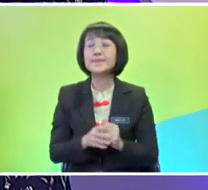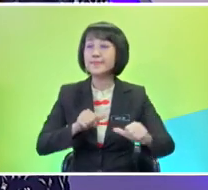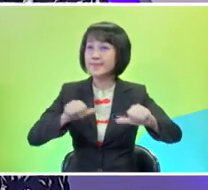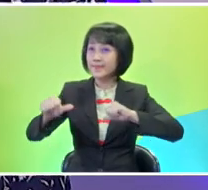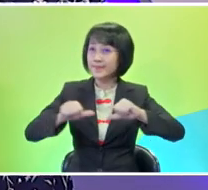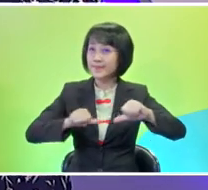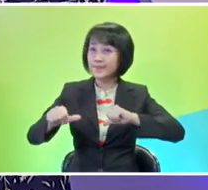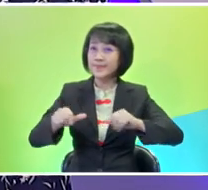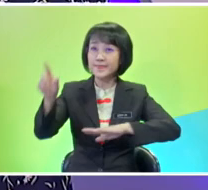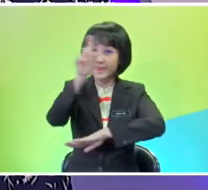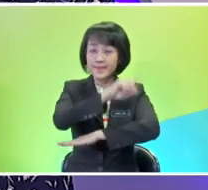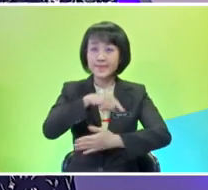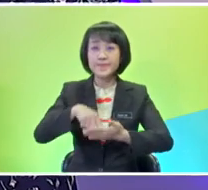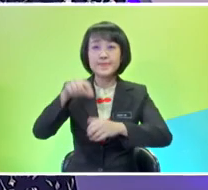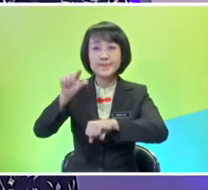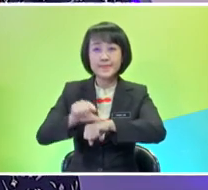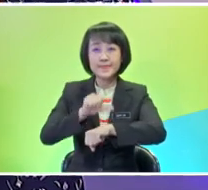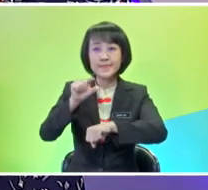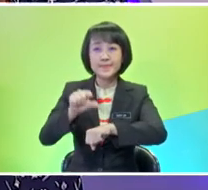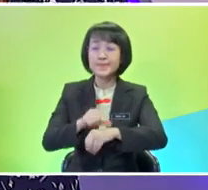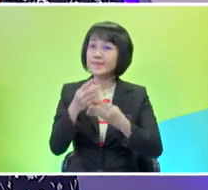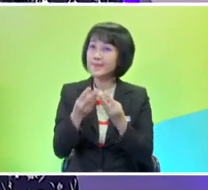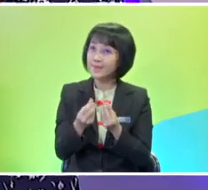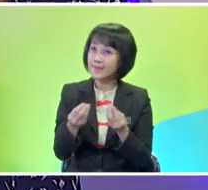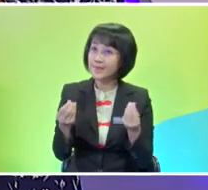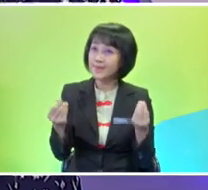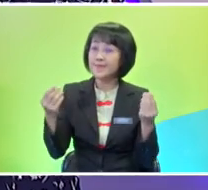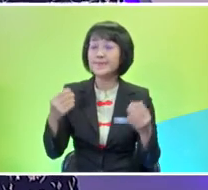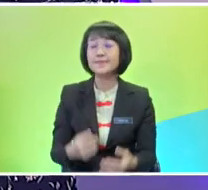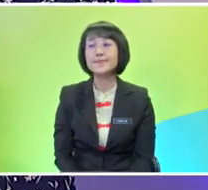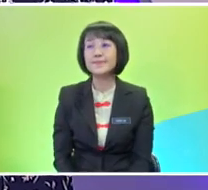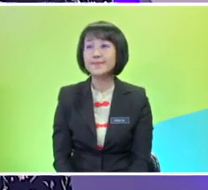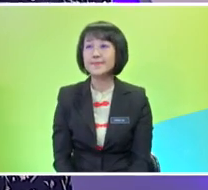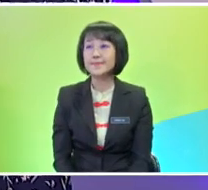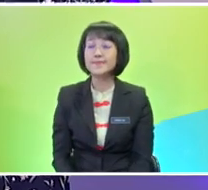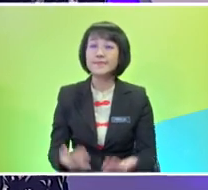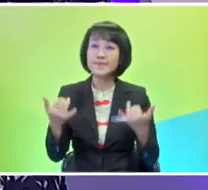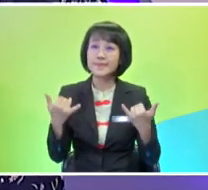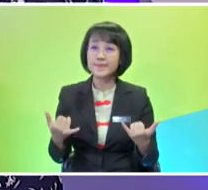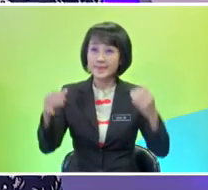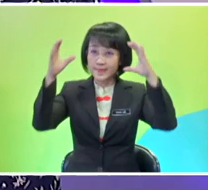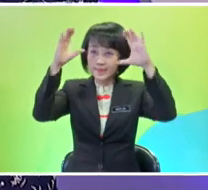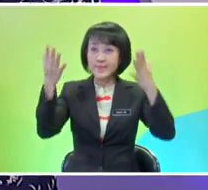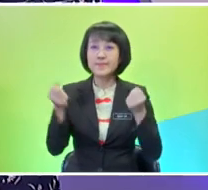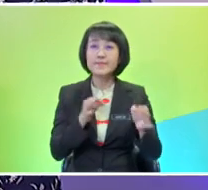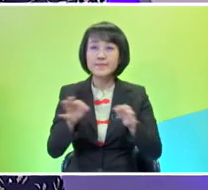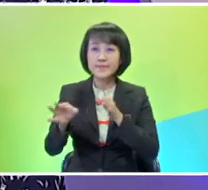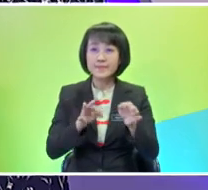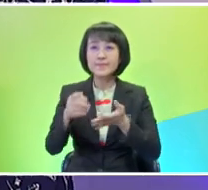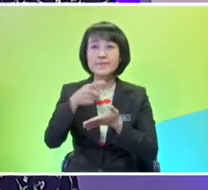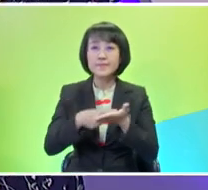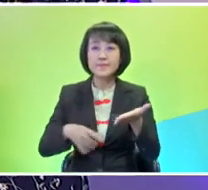menggunakan fase gerak Terangkan dulu apakah itu pasti dan macam mana pasti terjadi